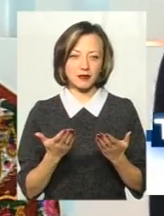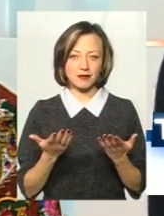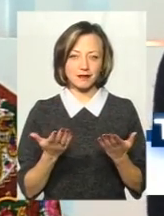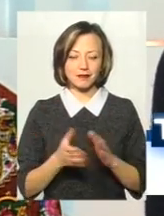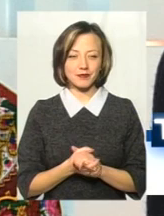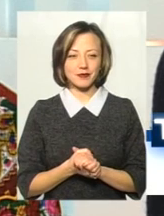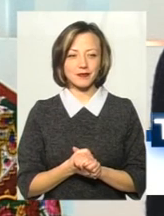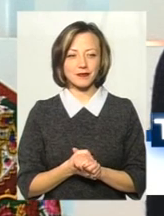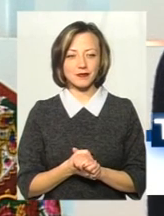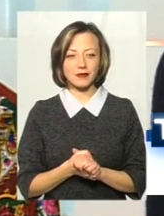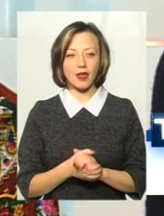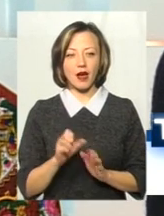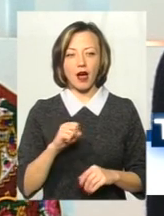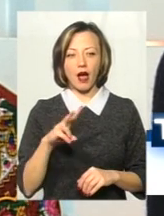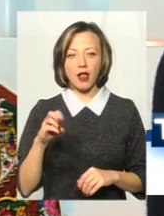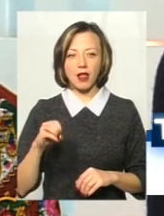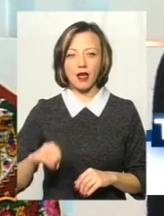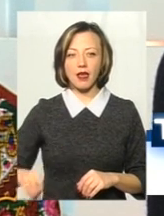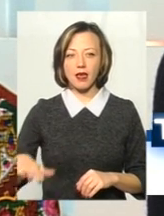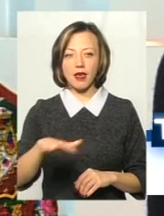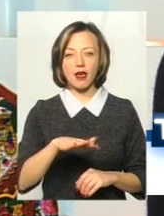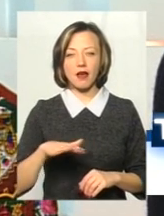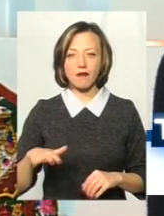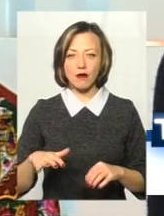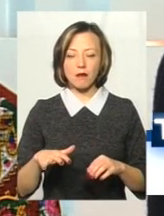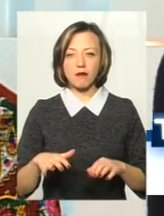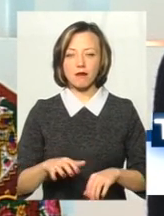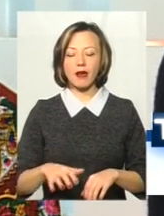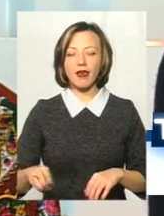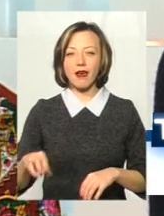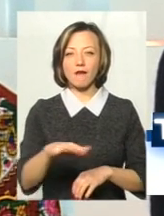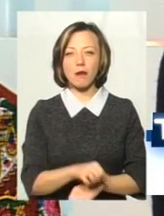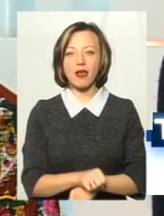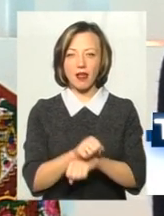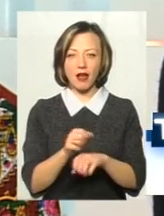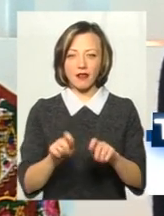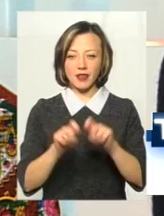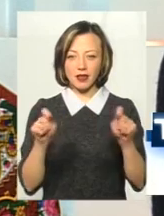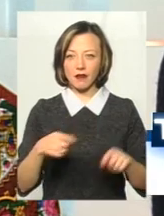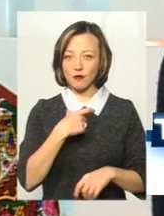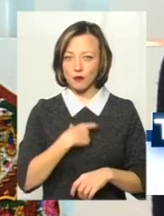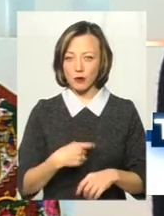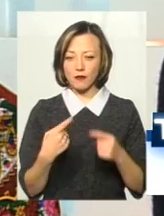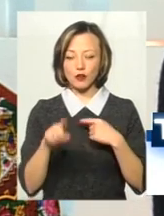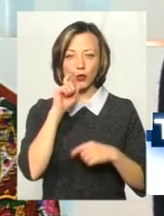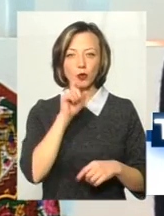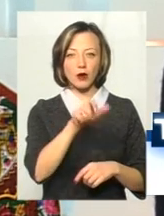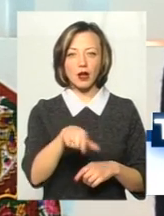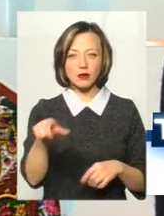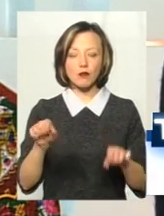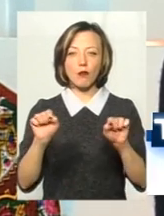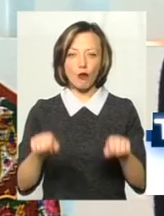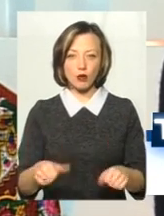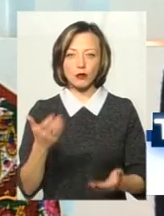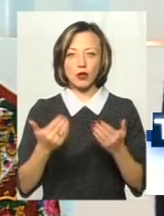свідомості. Але Євромайдан для мене відкрив дійсно ті речі і в собі, і в інших українцях, що можемо,